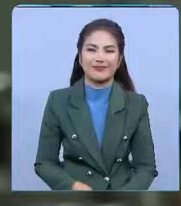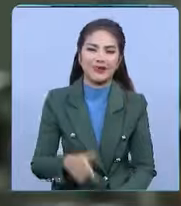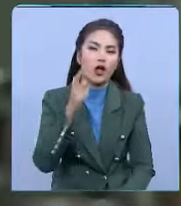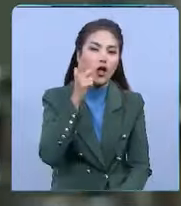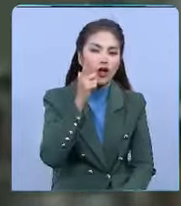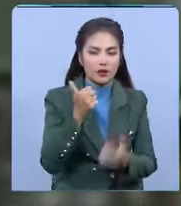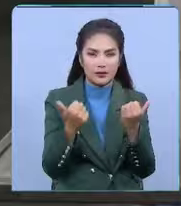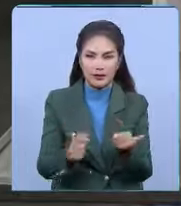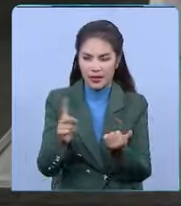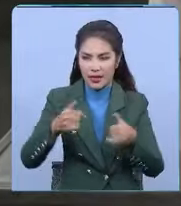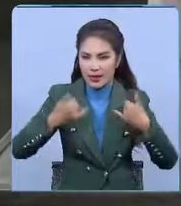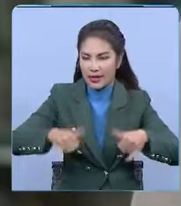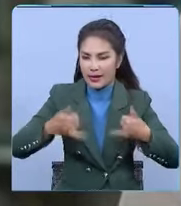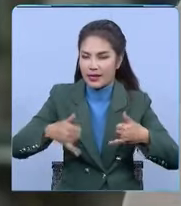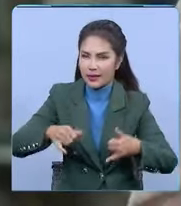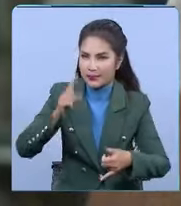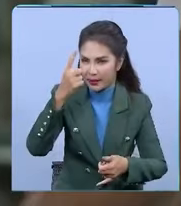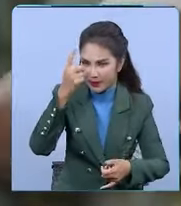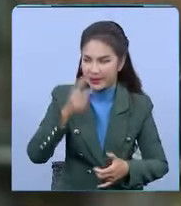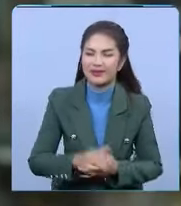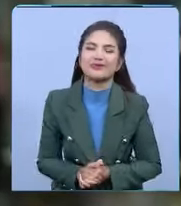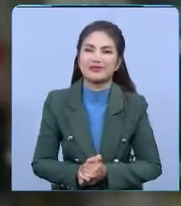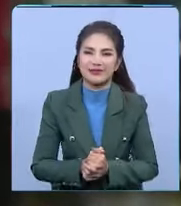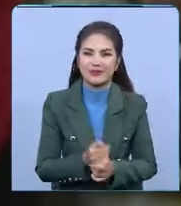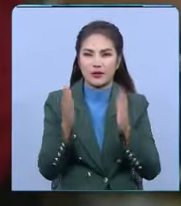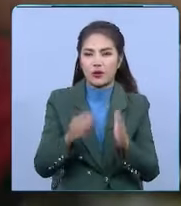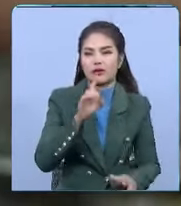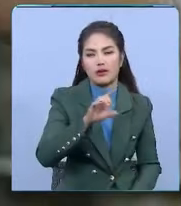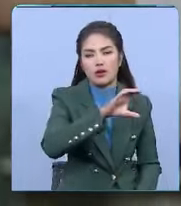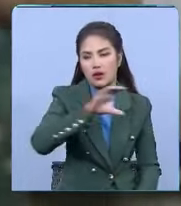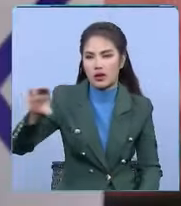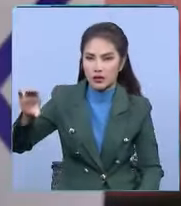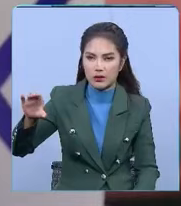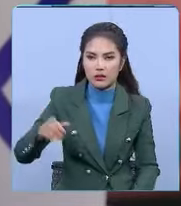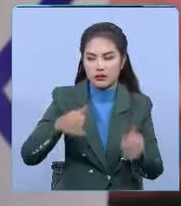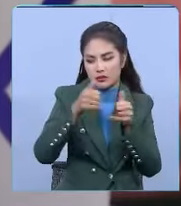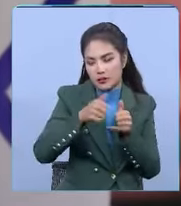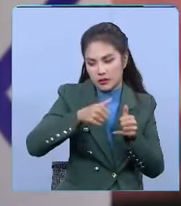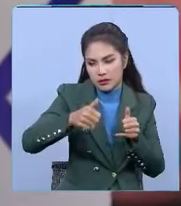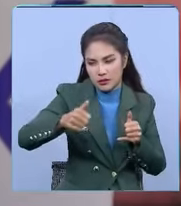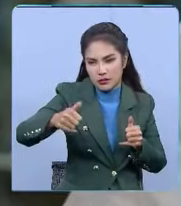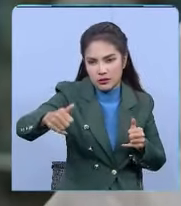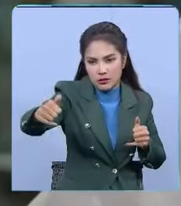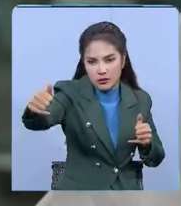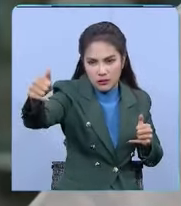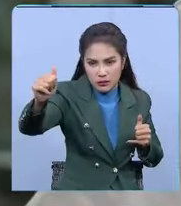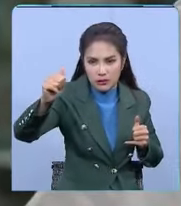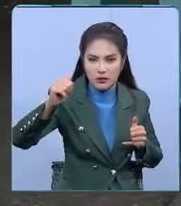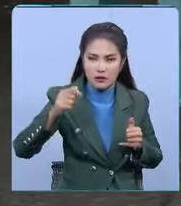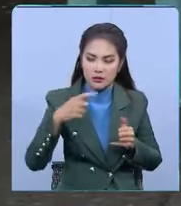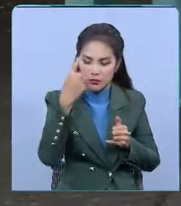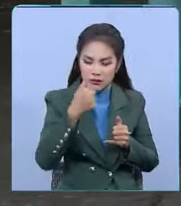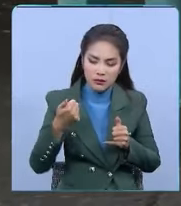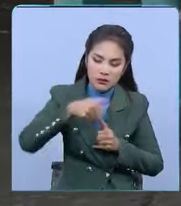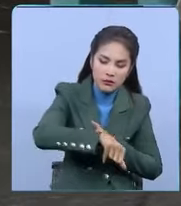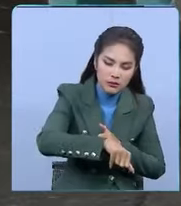ครับเป็นเกมใหม่ของรายการเราเลยนะฮะมีคนอยู่100คนยืนเรียงกันอยู่บนหน้าผาอยากรู้ว่าคนที่เท่าไหร่จะตกหน้าผาตายครับ